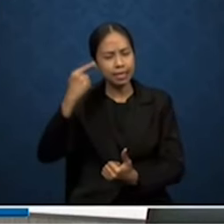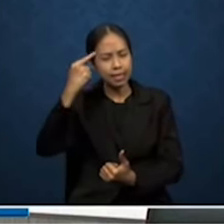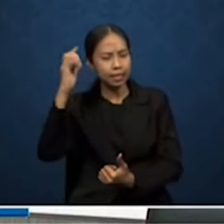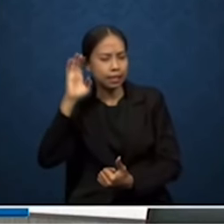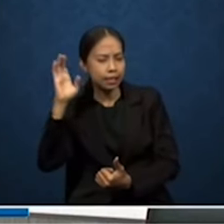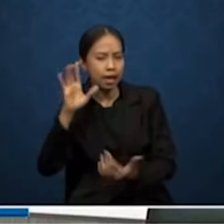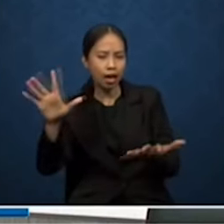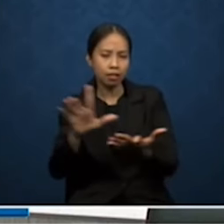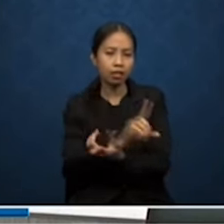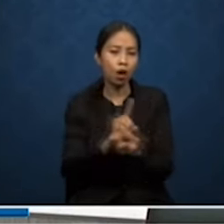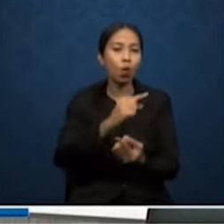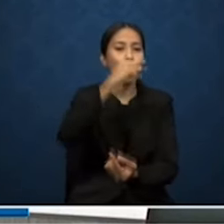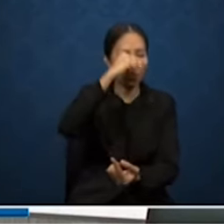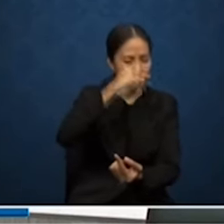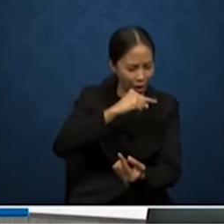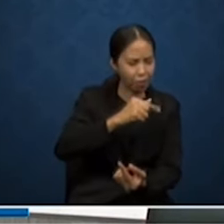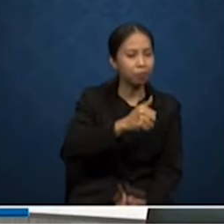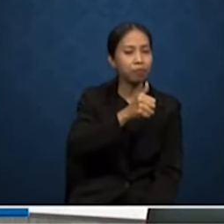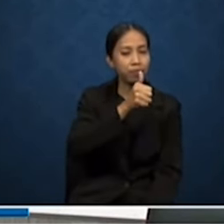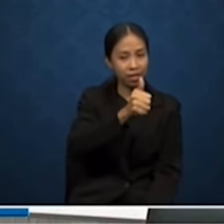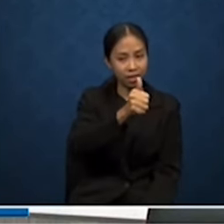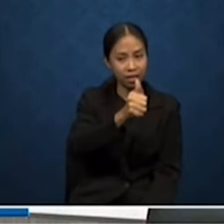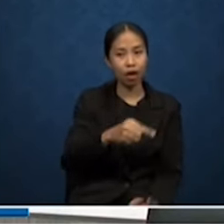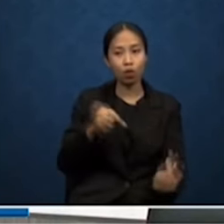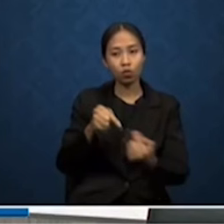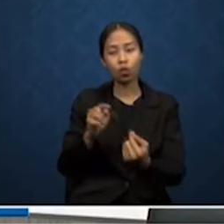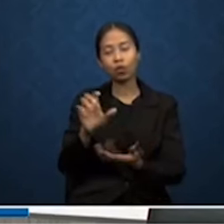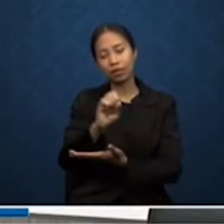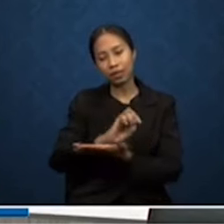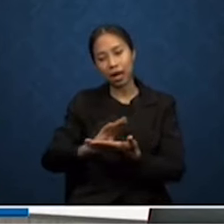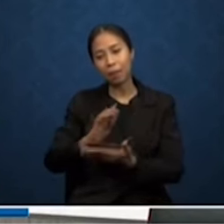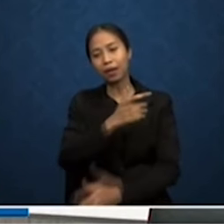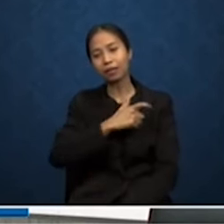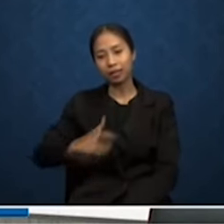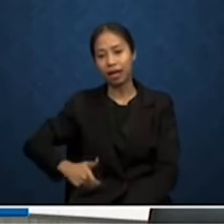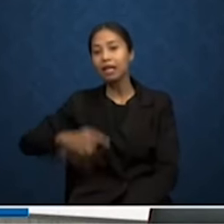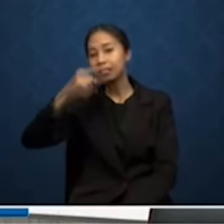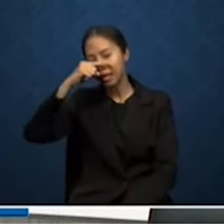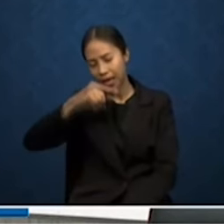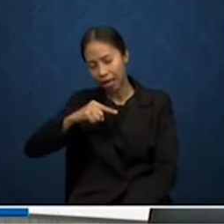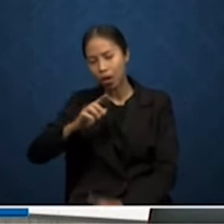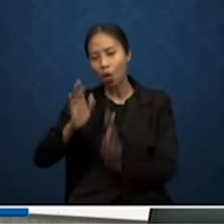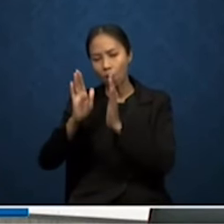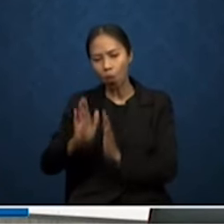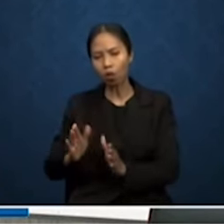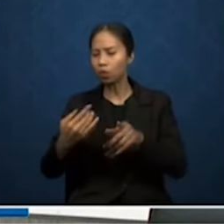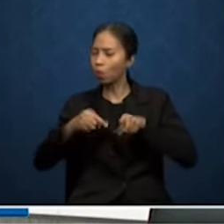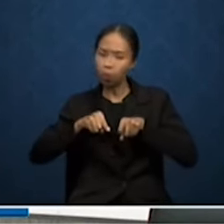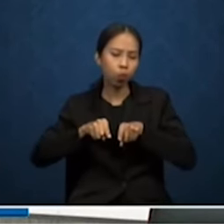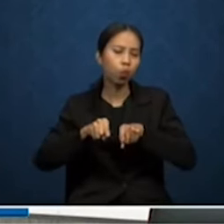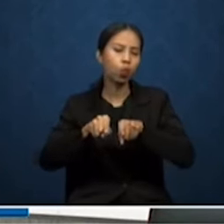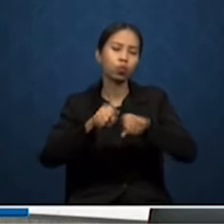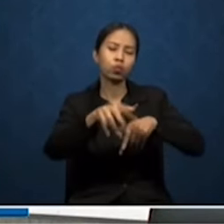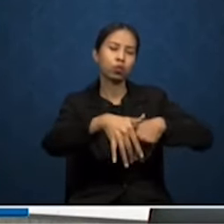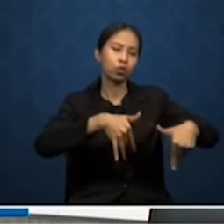บันอันเป็นที่รักยิ่งอันเป็นที่เชิดชูอันเป็นที่เทิดทูนยิ่งของเราสามารถอยู่ควบคู่กับประช